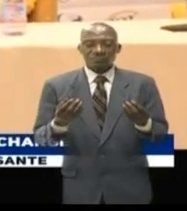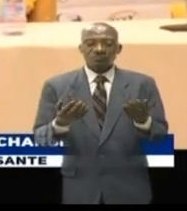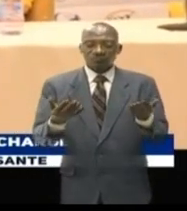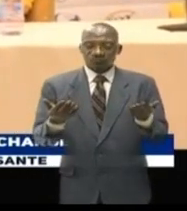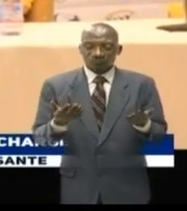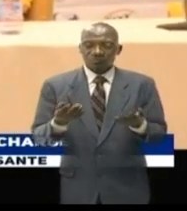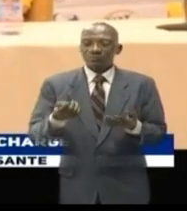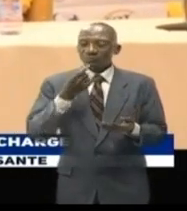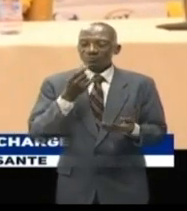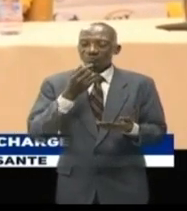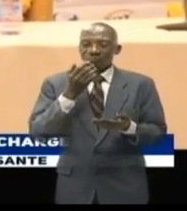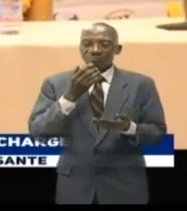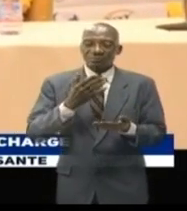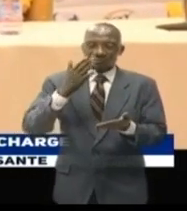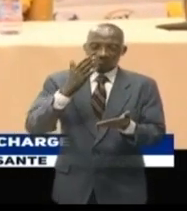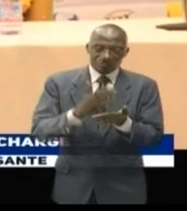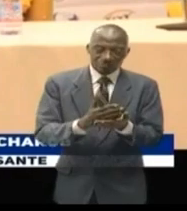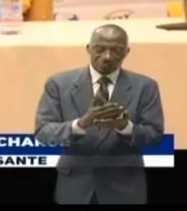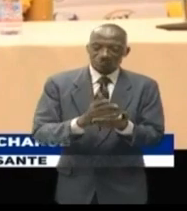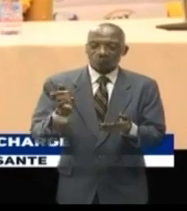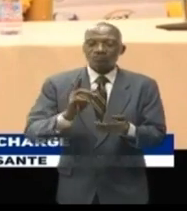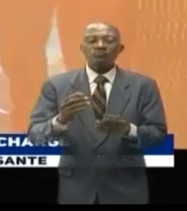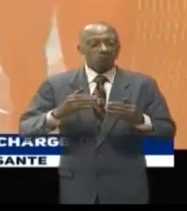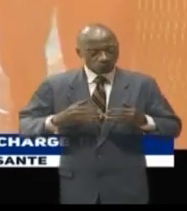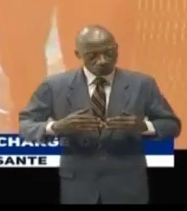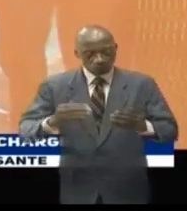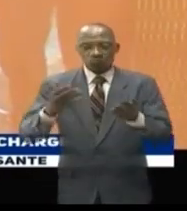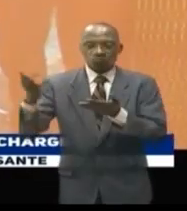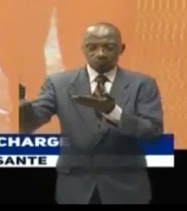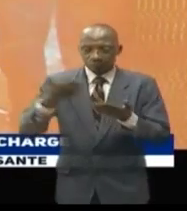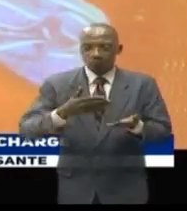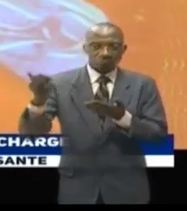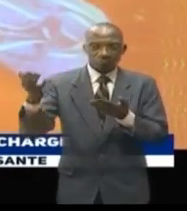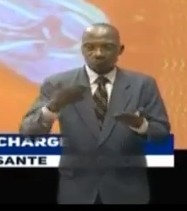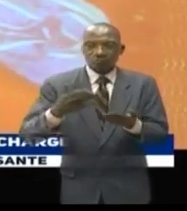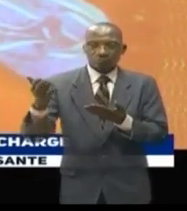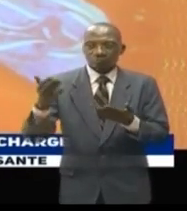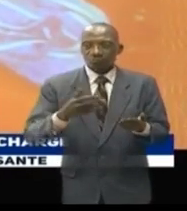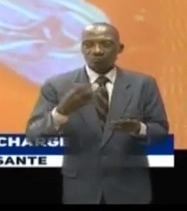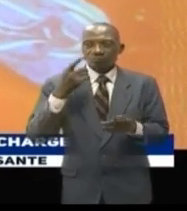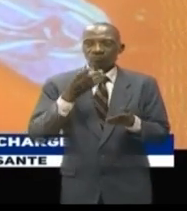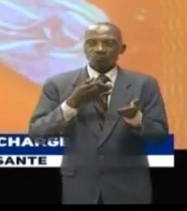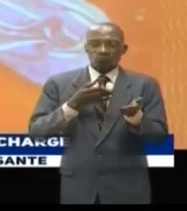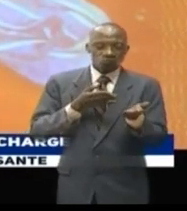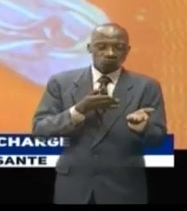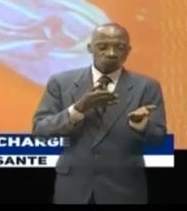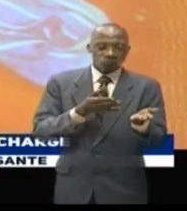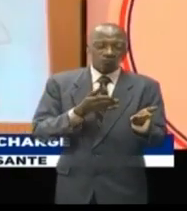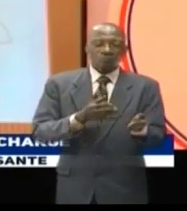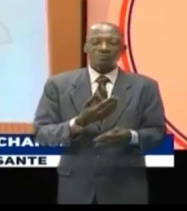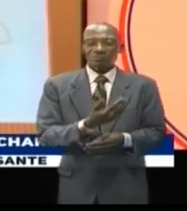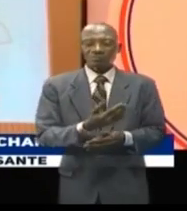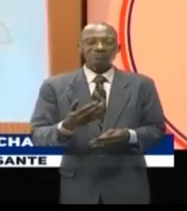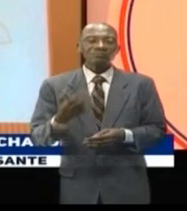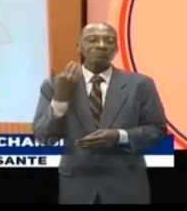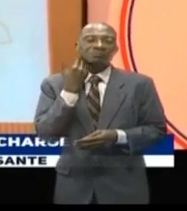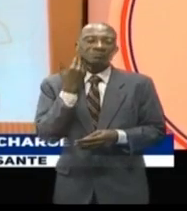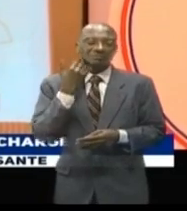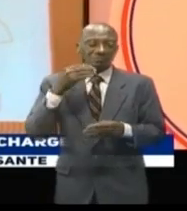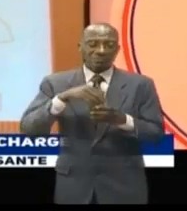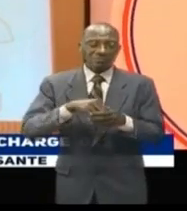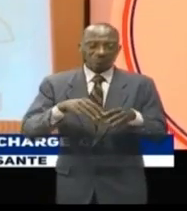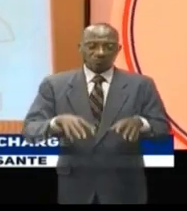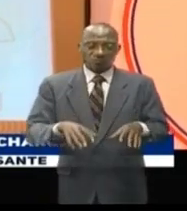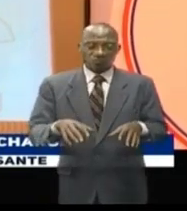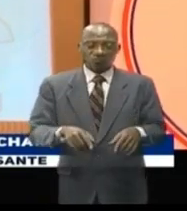anti-cancéreux à usage pédiatrique de qualité garantie chez les enfants atteints du cancer en RDC ici à Kinshasa